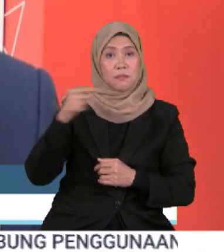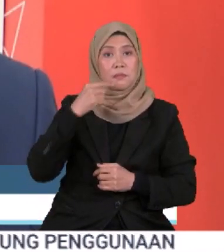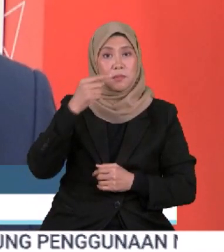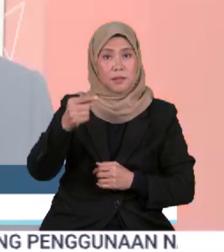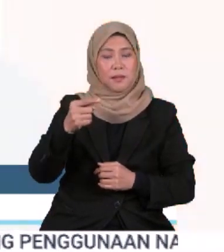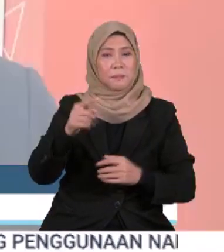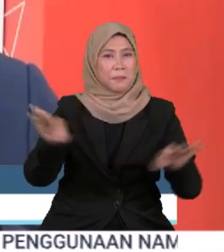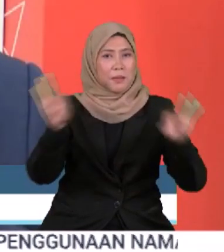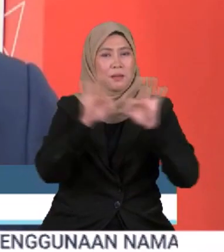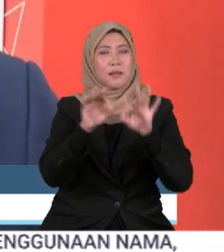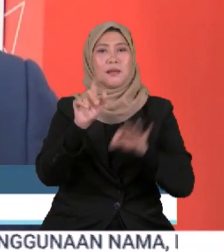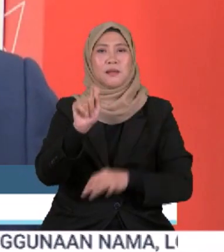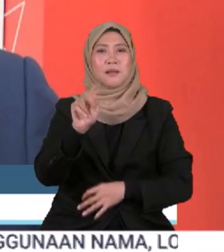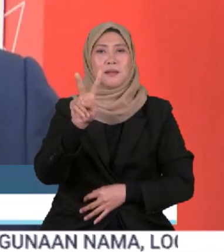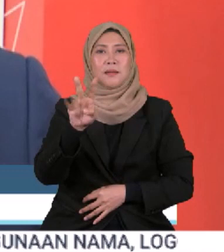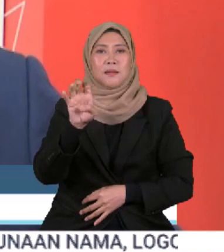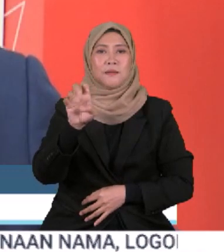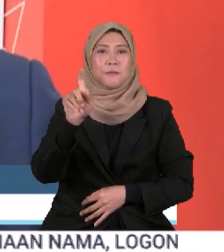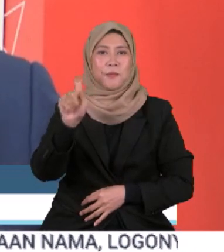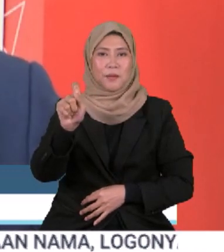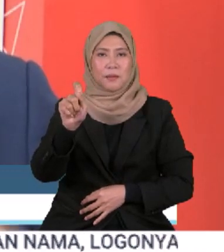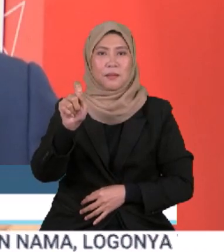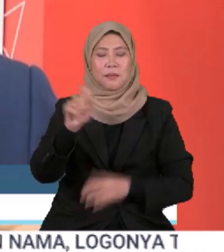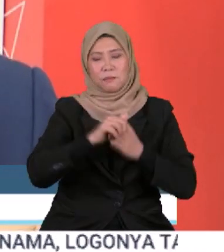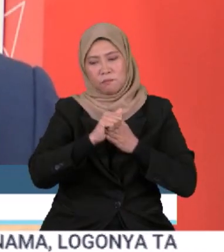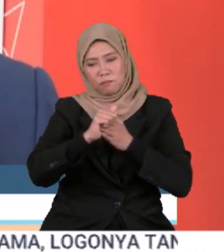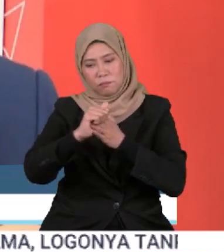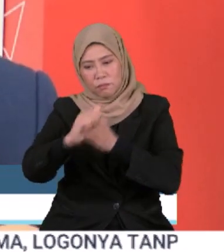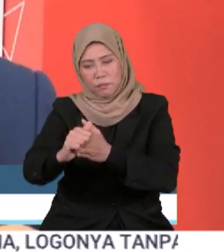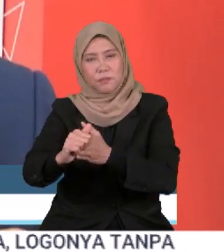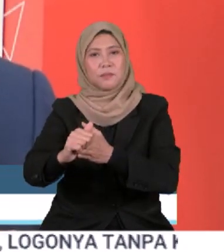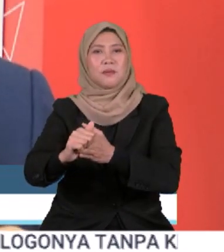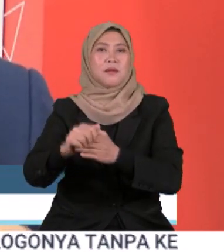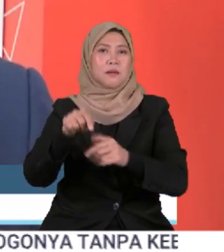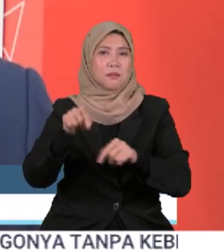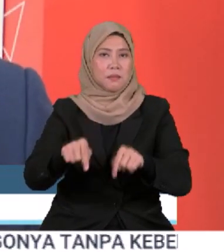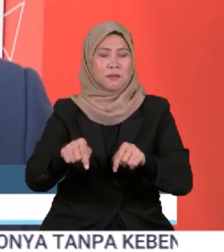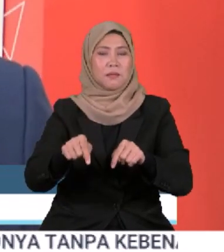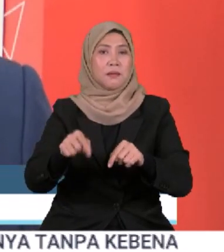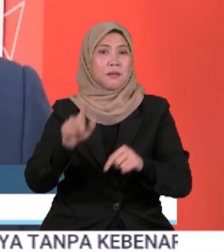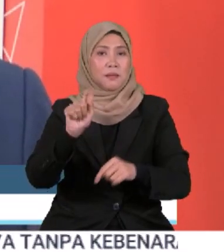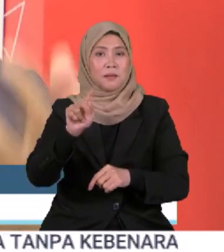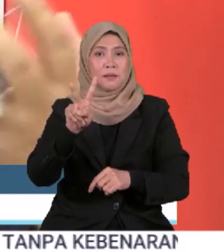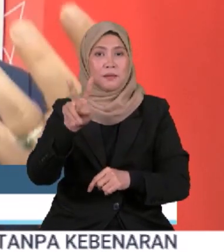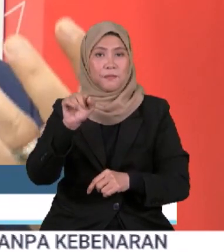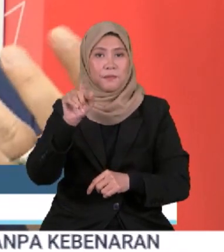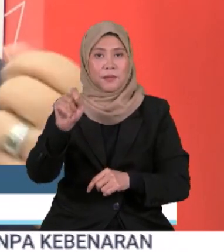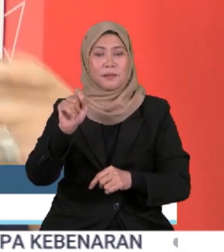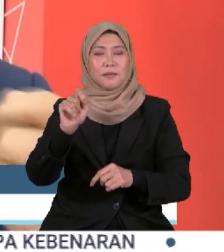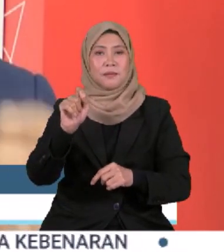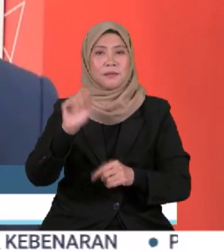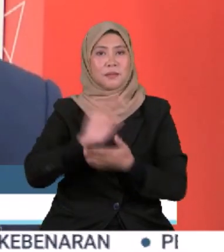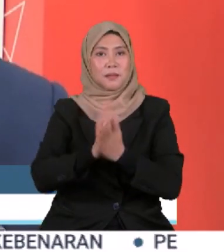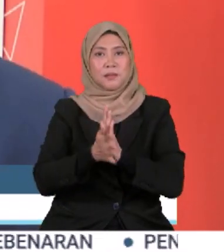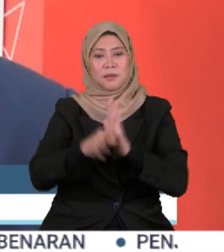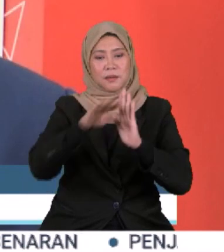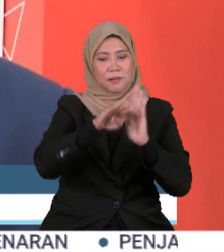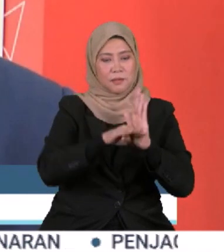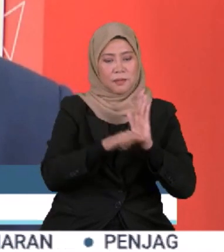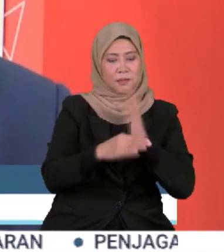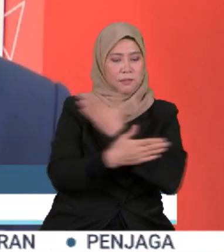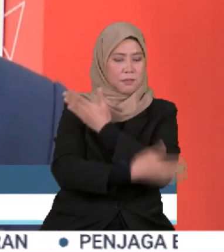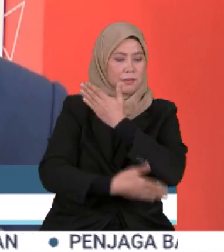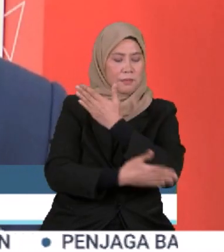ialah TVET. Dia memandu, drive perkara ini dan memastikan bahawa TVET ini menjadi agenda utama